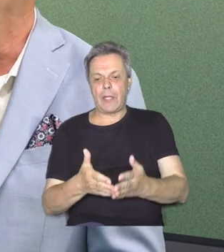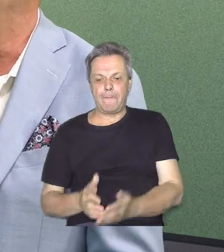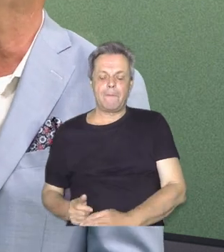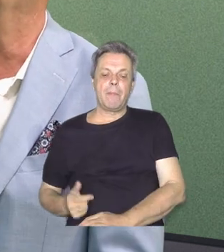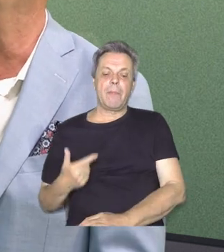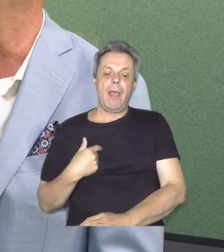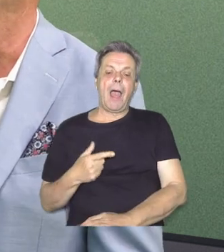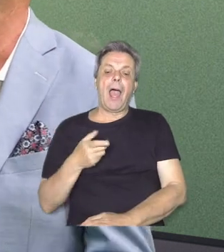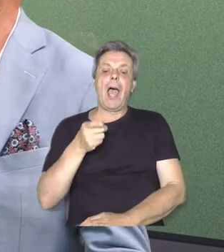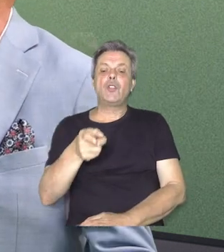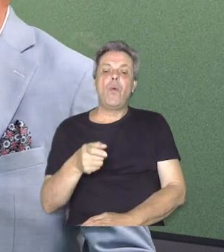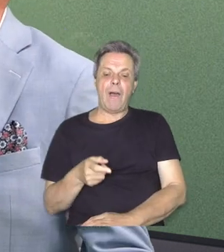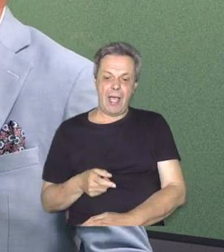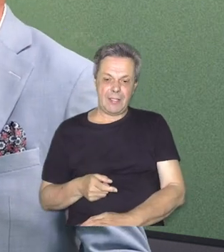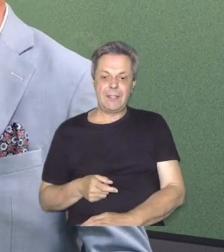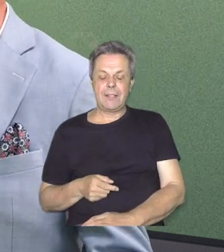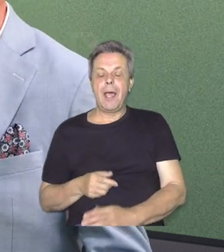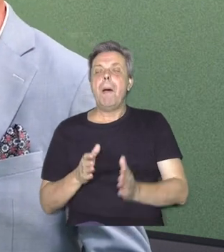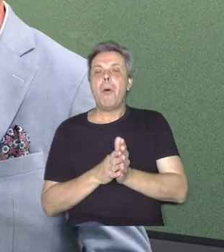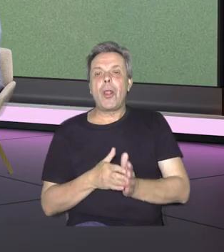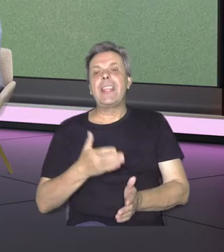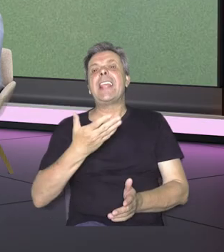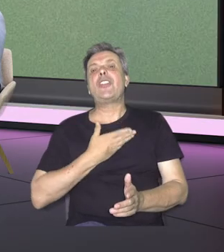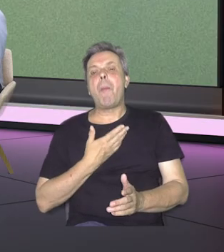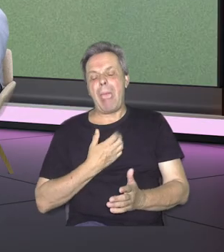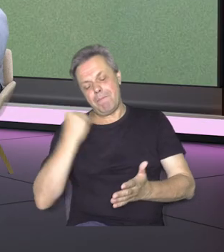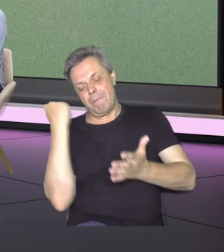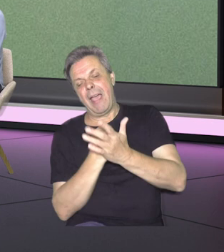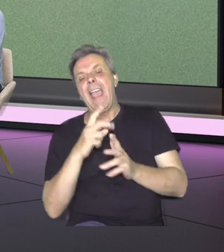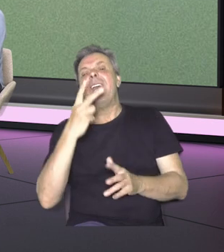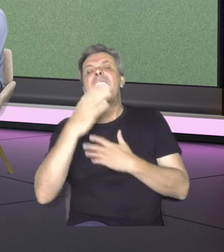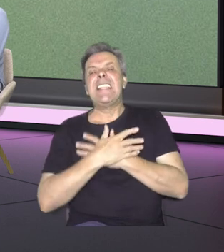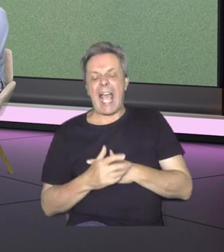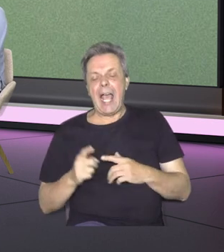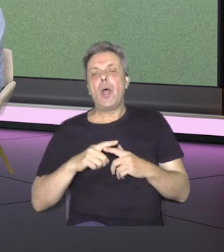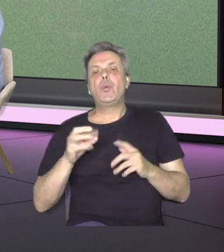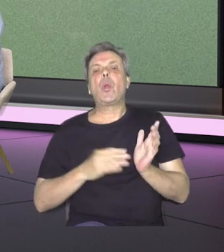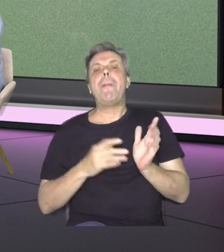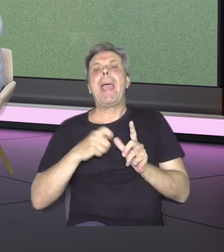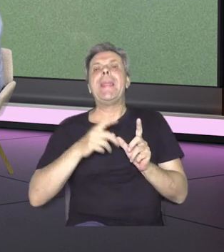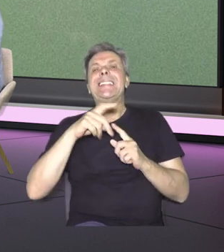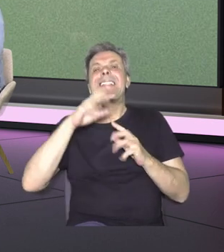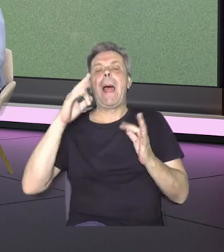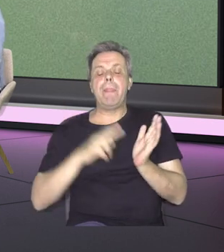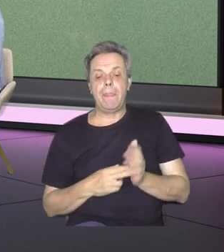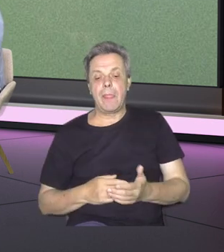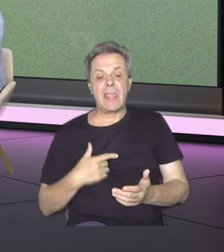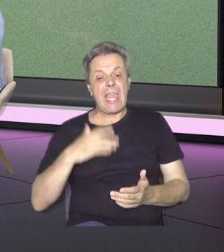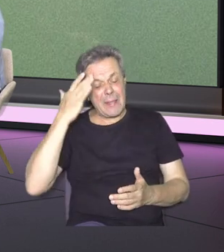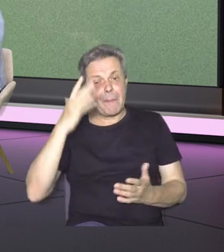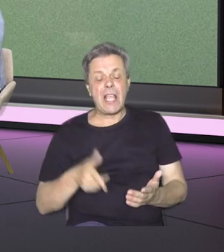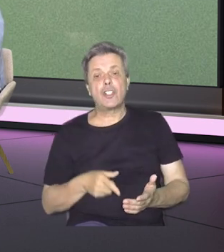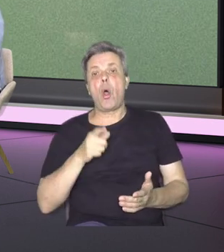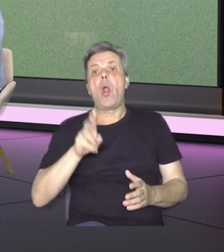A ja ću vas moliti za vezu da dobijem vizu za Turkmenistan. Je li to gotovo nemoguće dobiti? Pa ja ne znam zašto. Oni